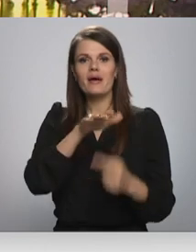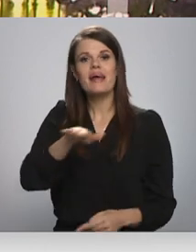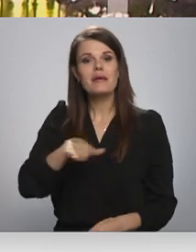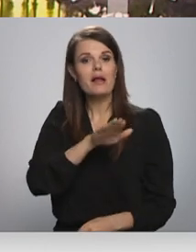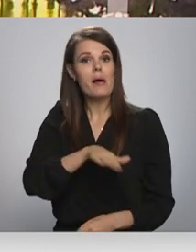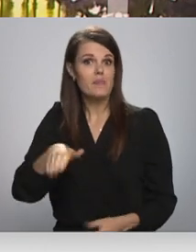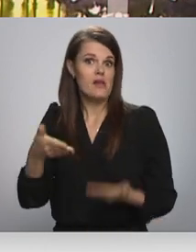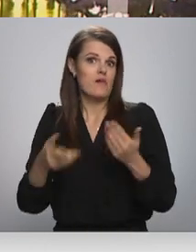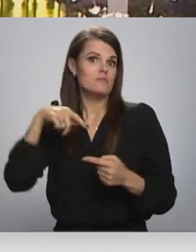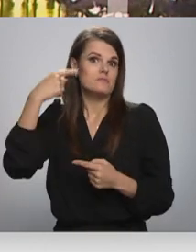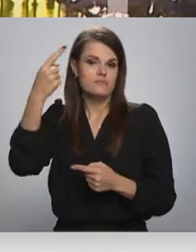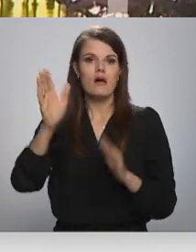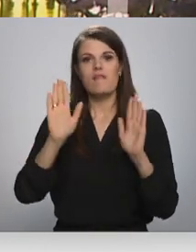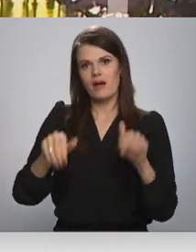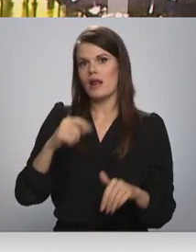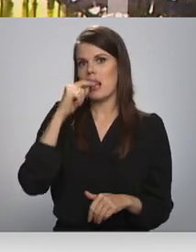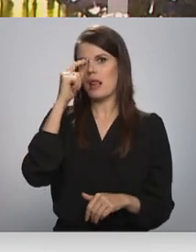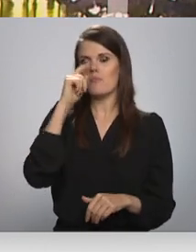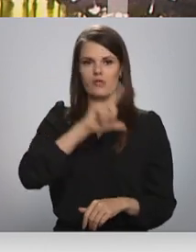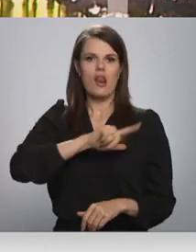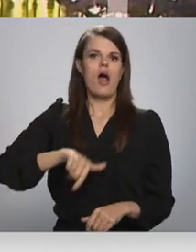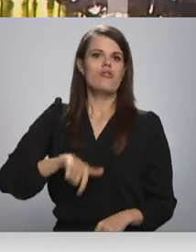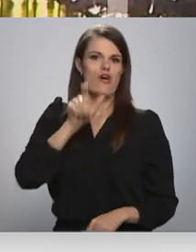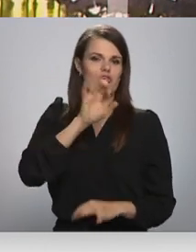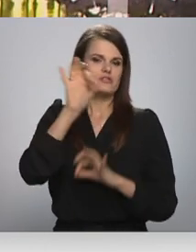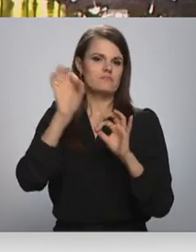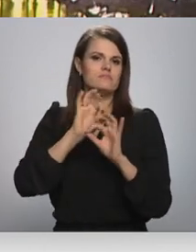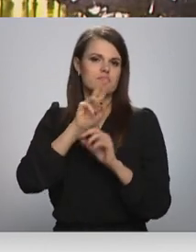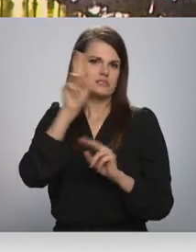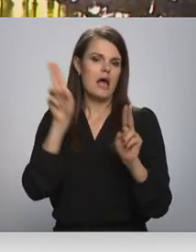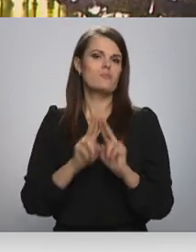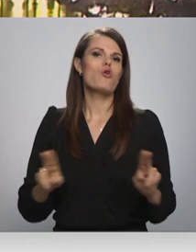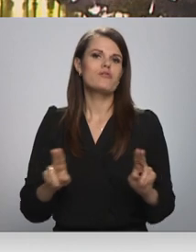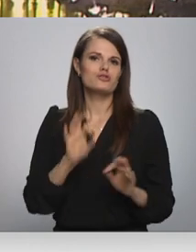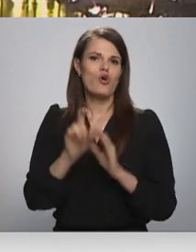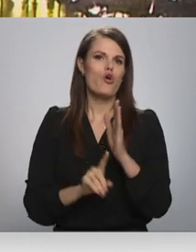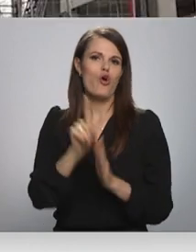vēl pēc dažiem gadiem varēsim lepoties ar latviešiem starptautiskās kosmosa izpētes misijās.